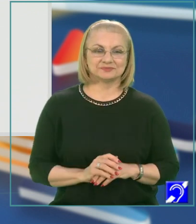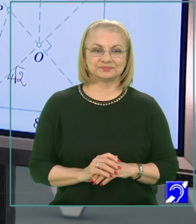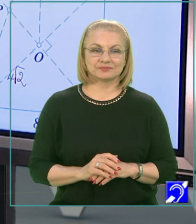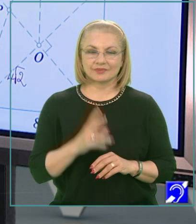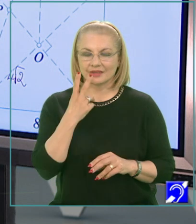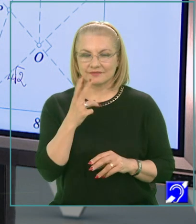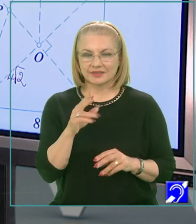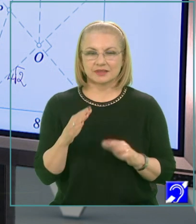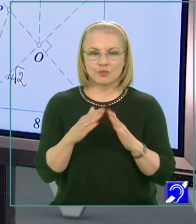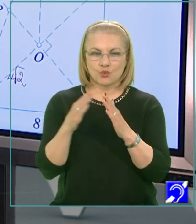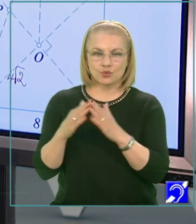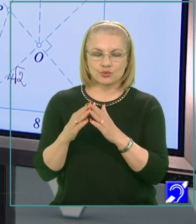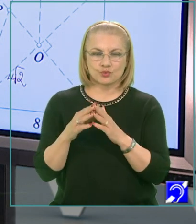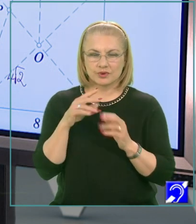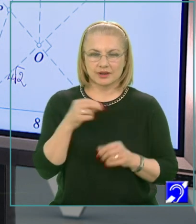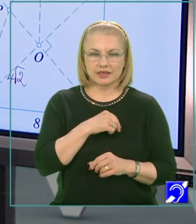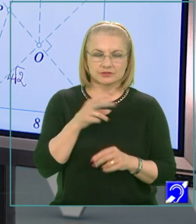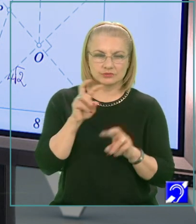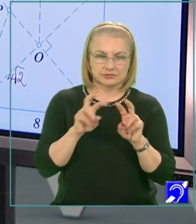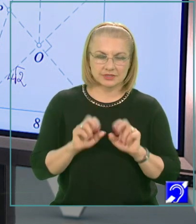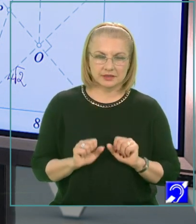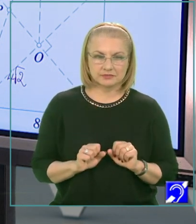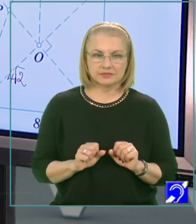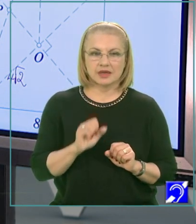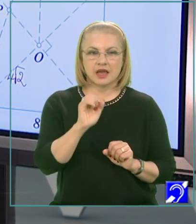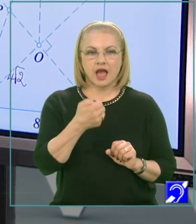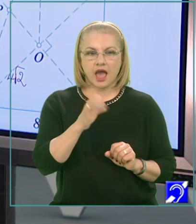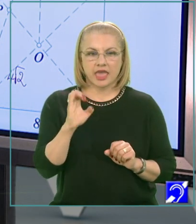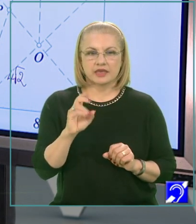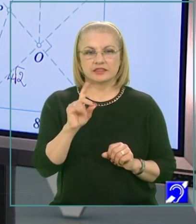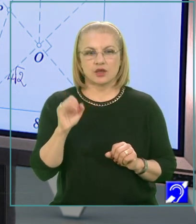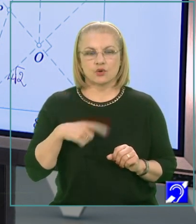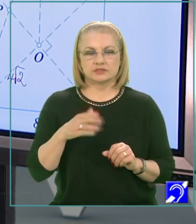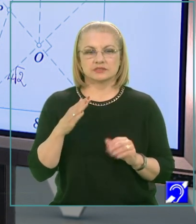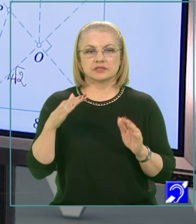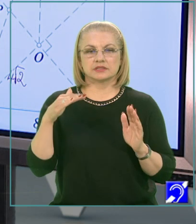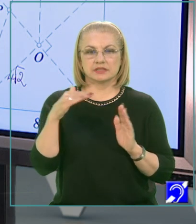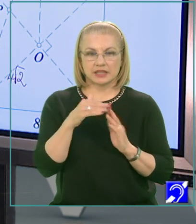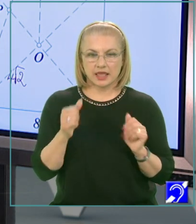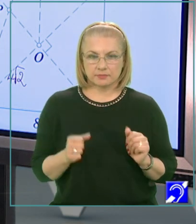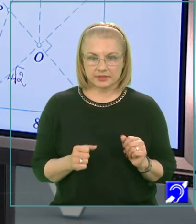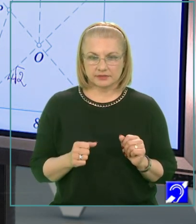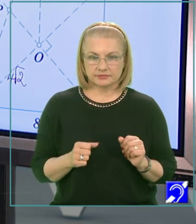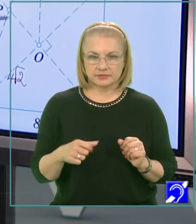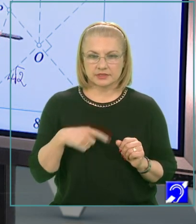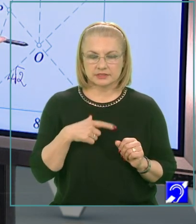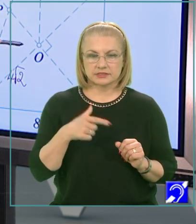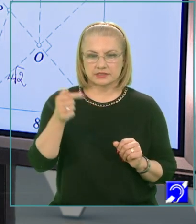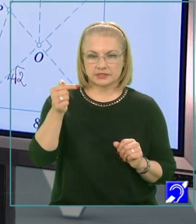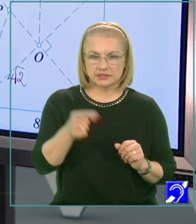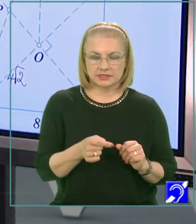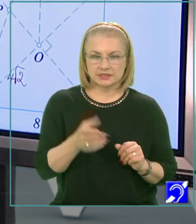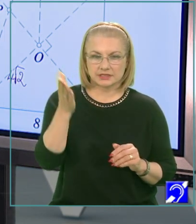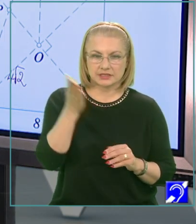unghiurile. Observăm că AE și DO sunt drepte, nu? Sunt tăiate de AO,